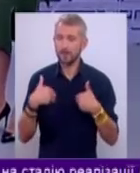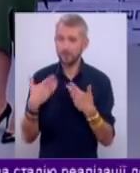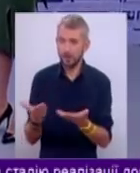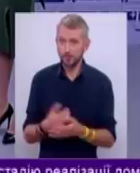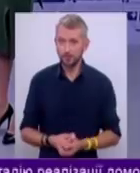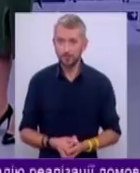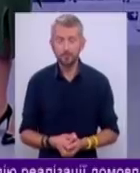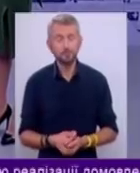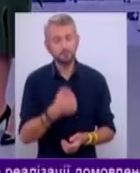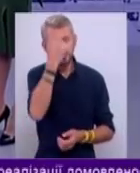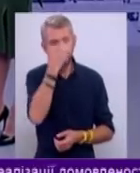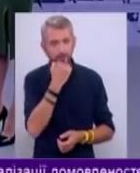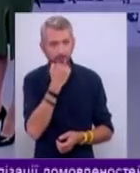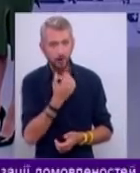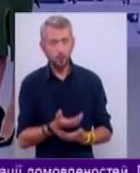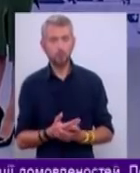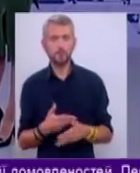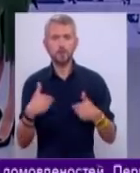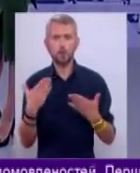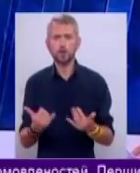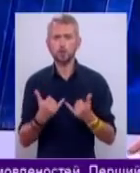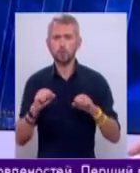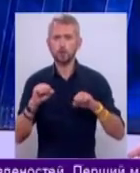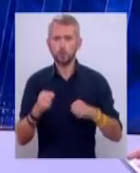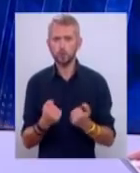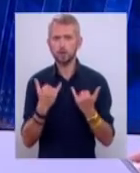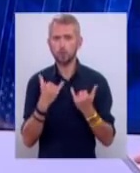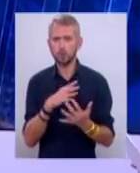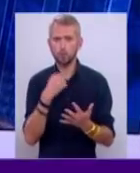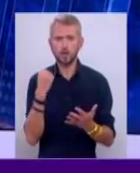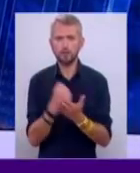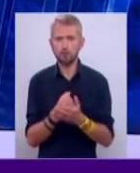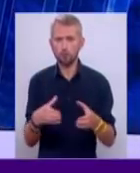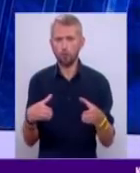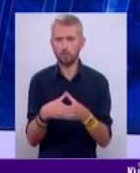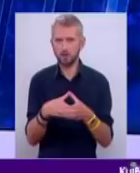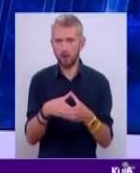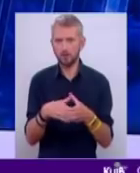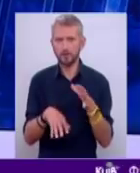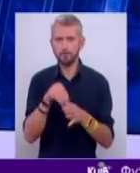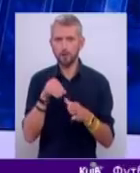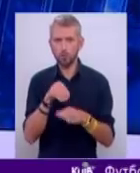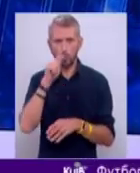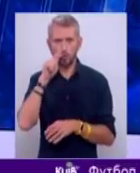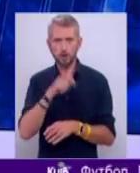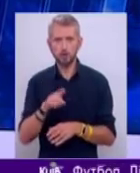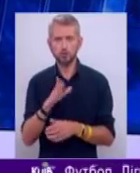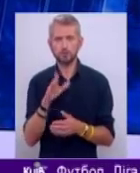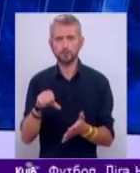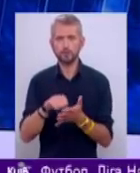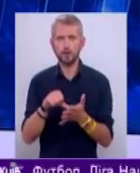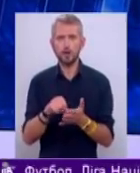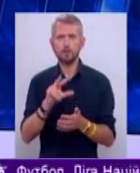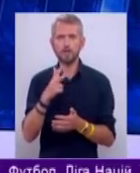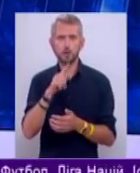слово. Дякую тобі, Саша. Вітаю вас, шановні друзі. Ну що ж, сьогодні було затверджено склад збірної України, що візьме